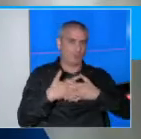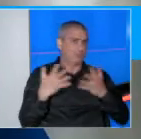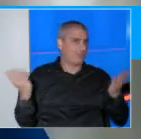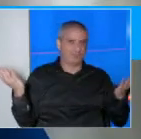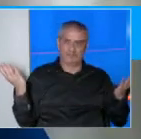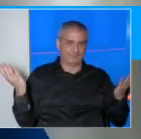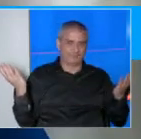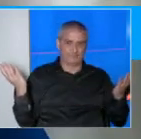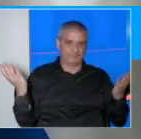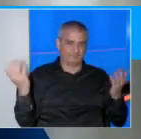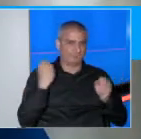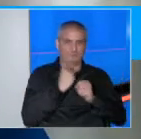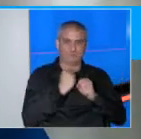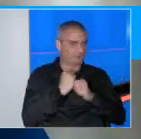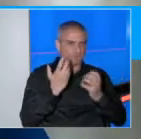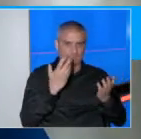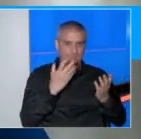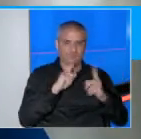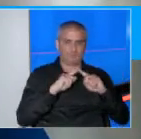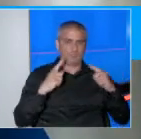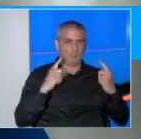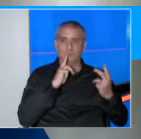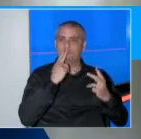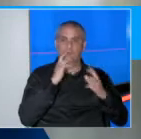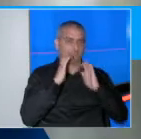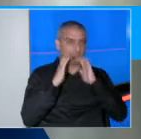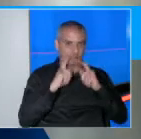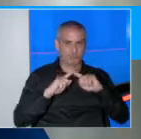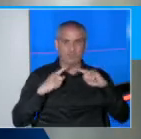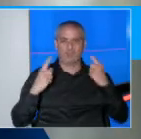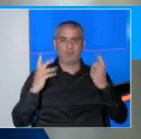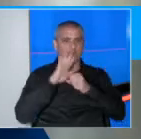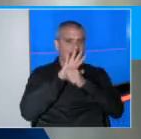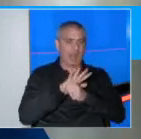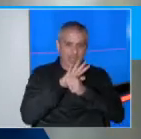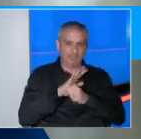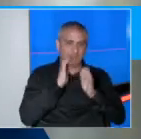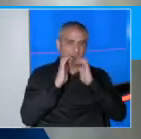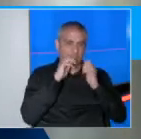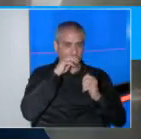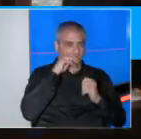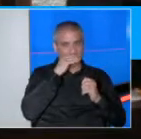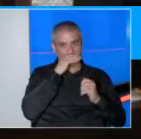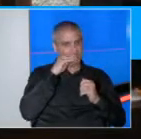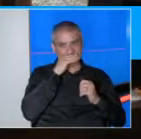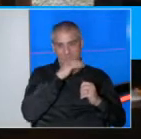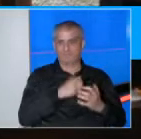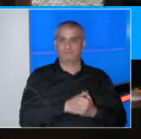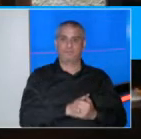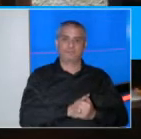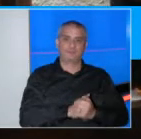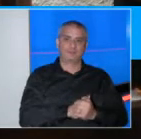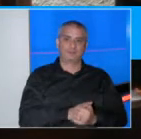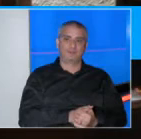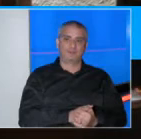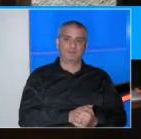קואליציוני מנוהל בין היתר בכל מיני ספינים לתקשורת, וכל מיני לחצים דרך התקשורת של חברי כנסת שרוצים להשיג דבר כזה או